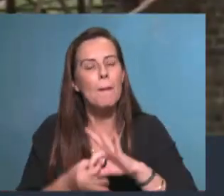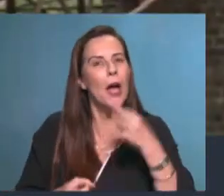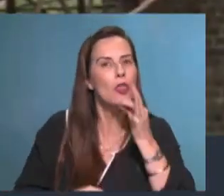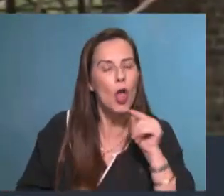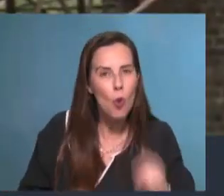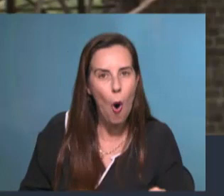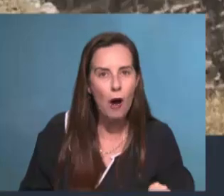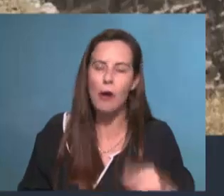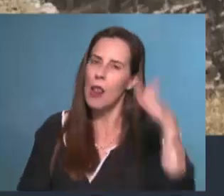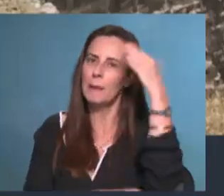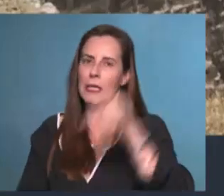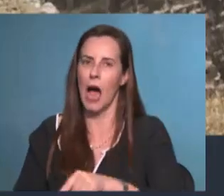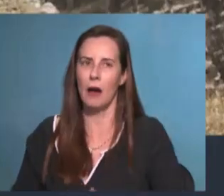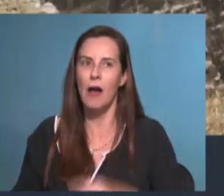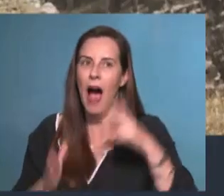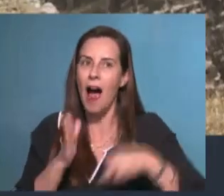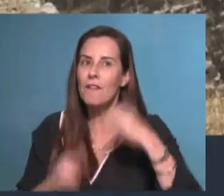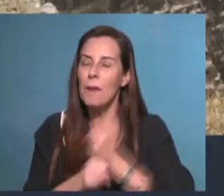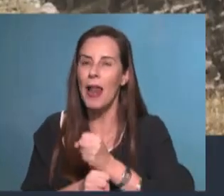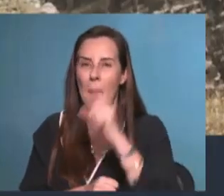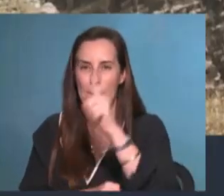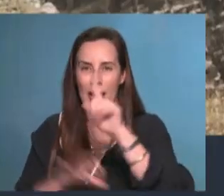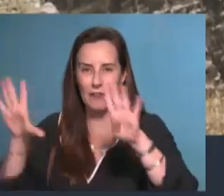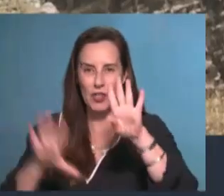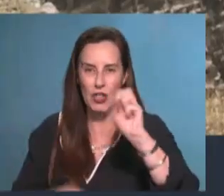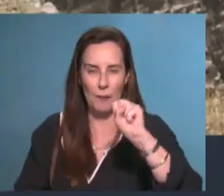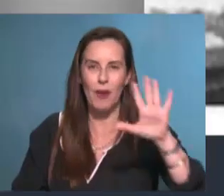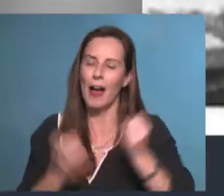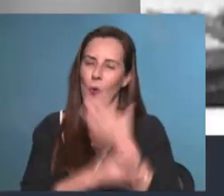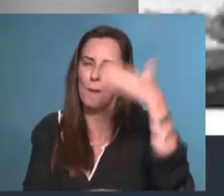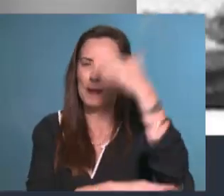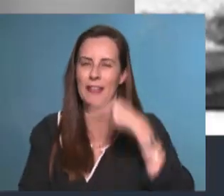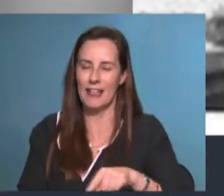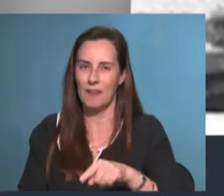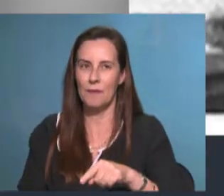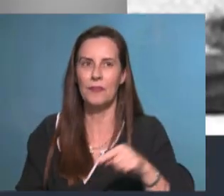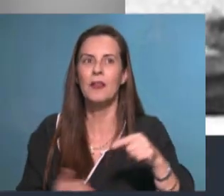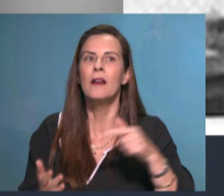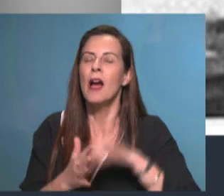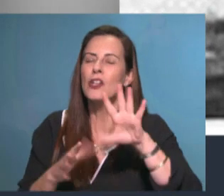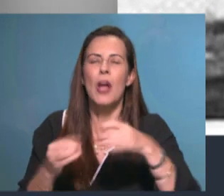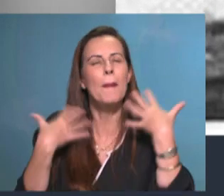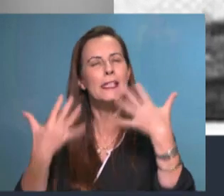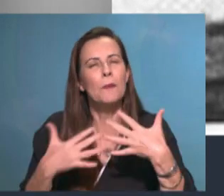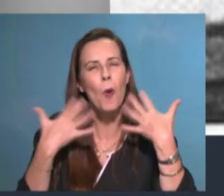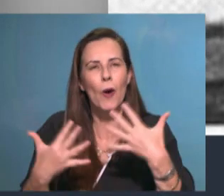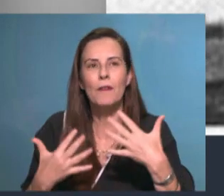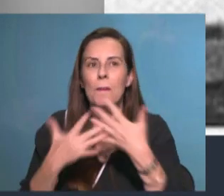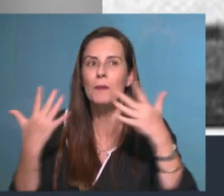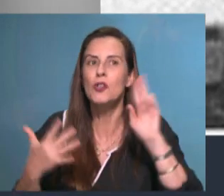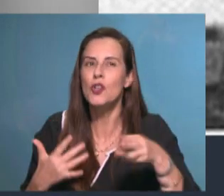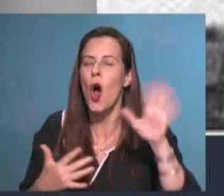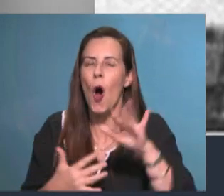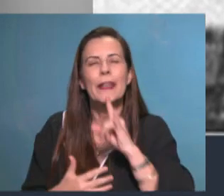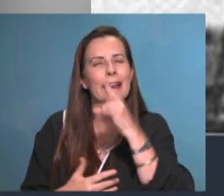הנוער למדינה. הרכבת פעלה מ-1905 ועד קום המדינה. סביבה נקשרו אגדות רבות, ומתברר שיש עוד